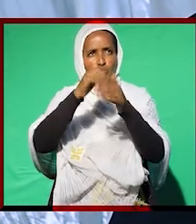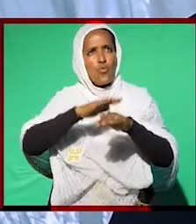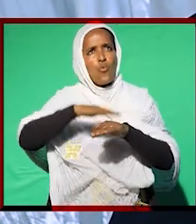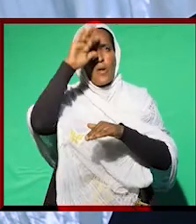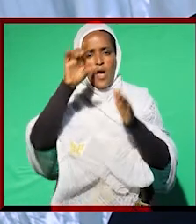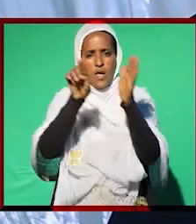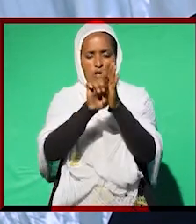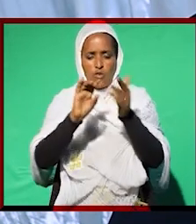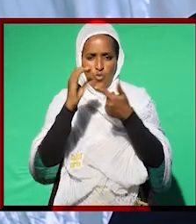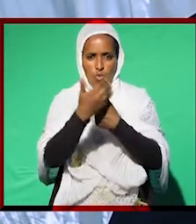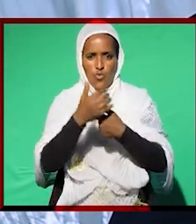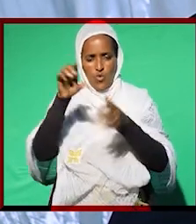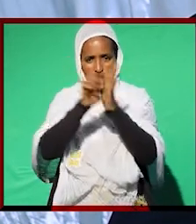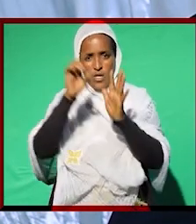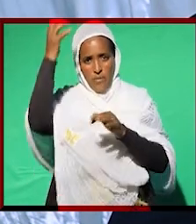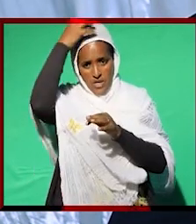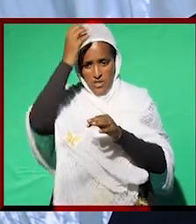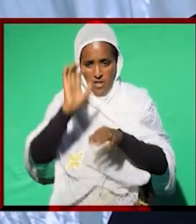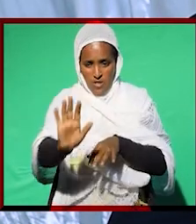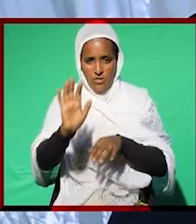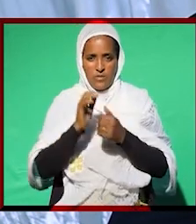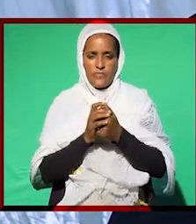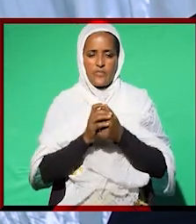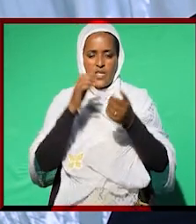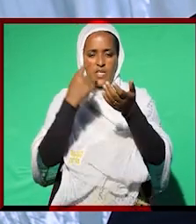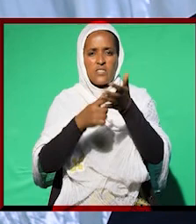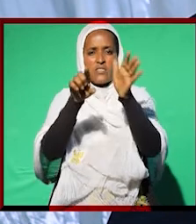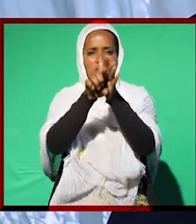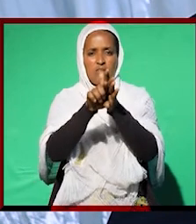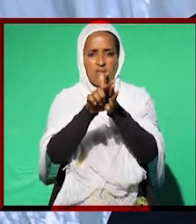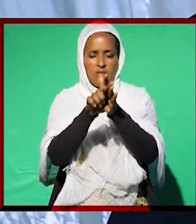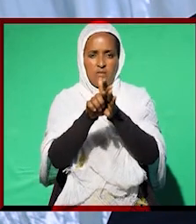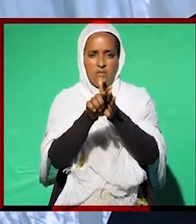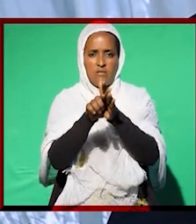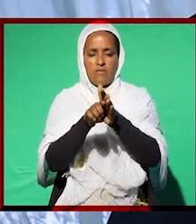የህጎች ሁሉ የበላይ ህግ የሆነው ህገ መንግስታችን ከዚህ ህገ መንግስት